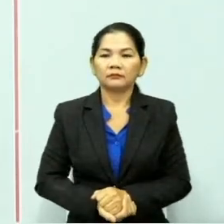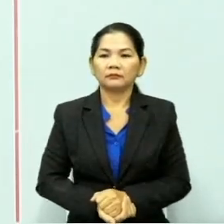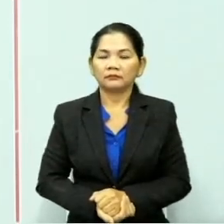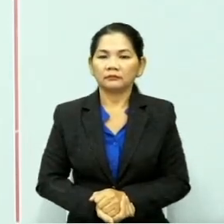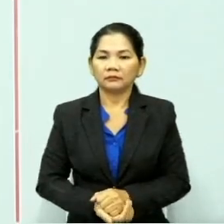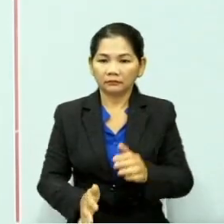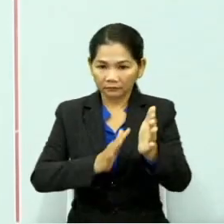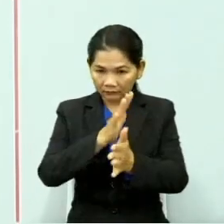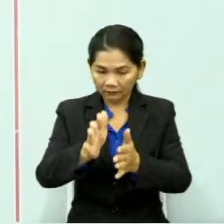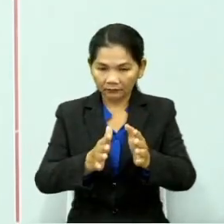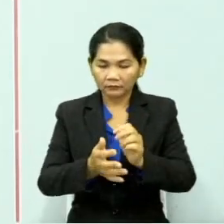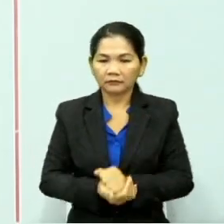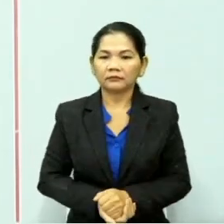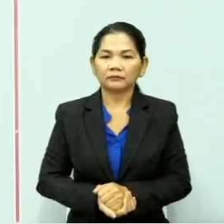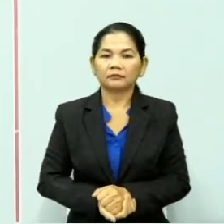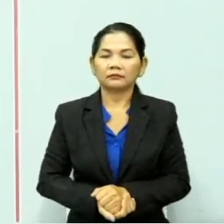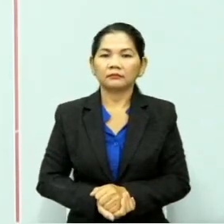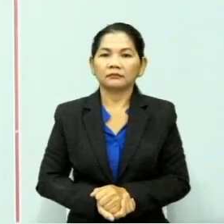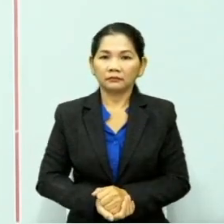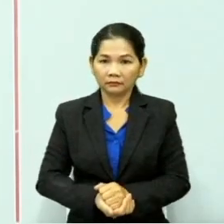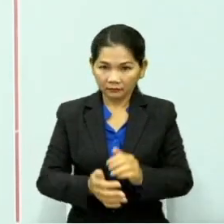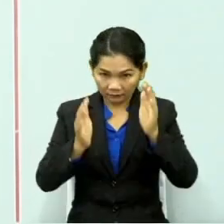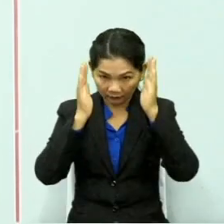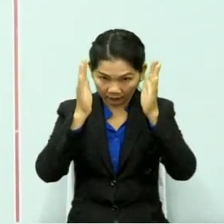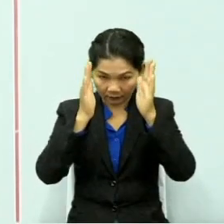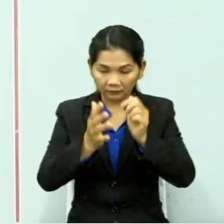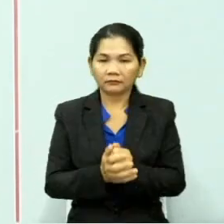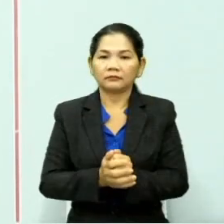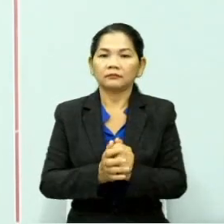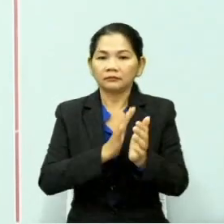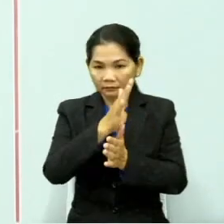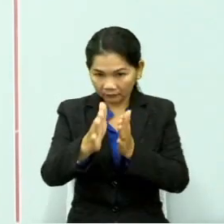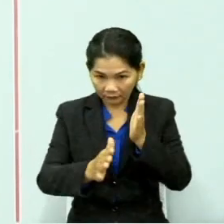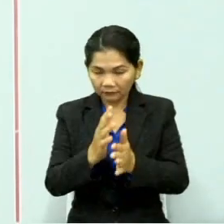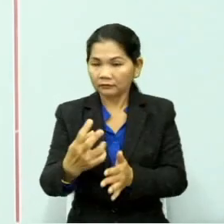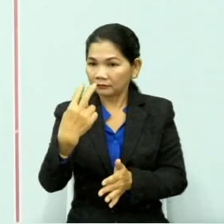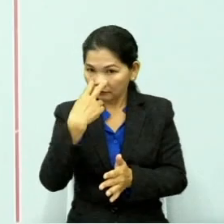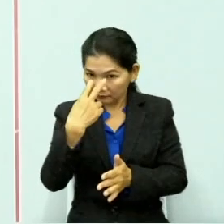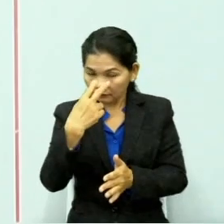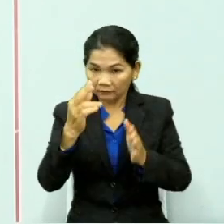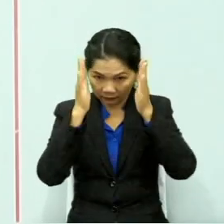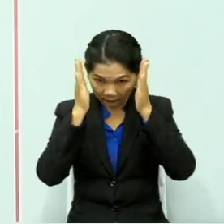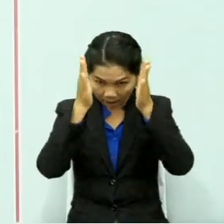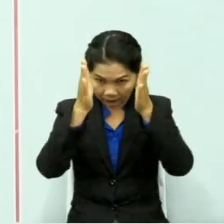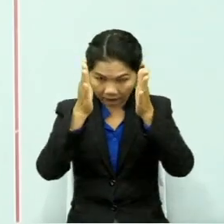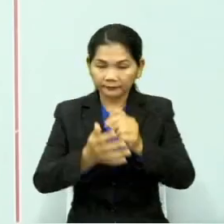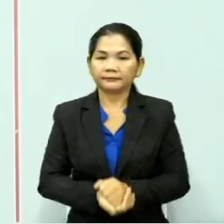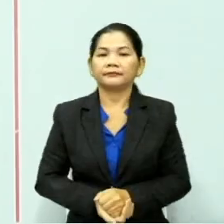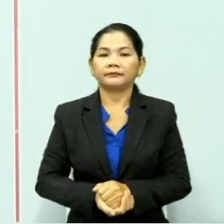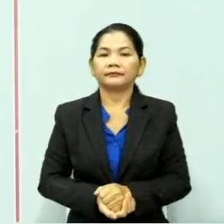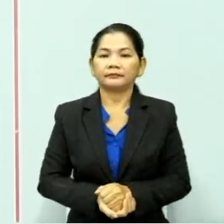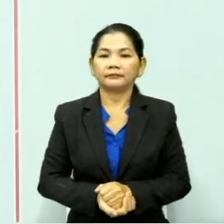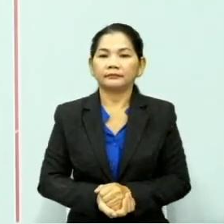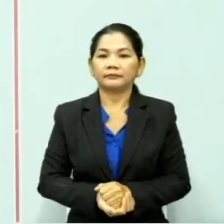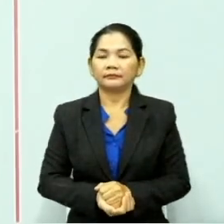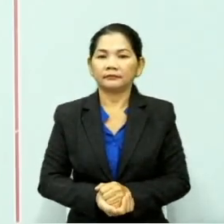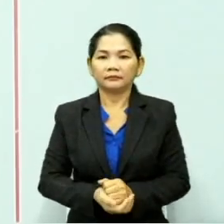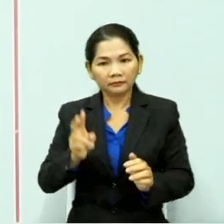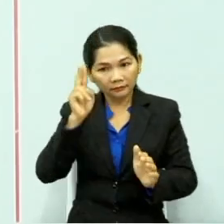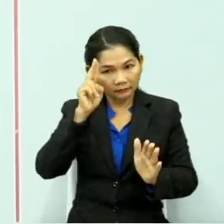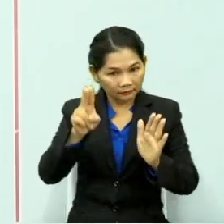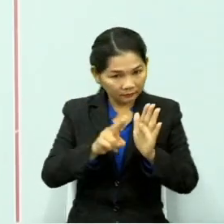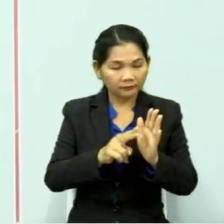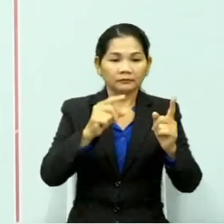cha chăng con prong cha prong priep cha sắt đạp cha sắt đạp này kêu đói vô chặt tục đạn là con, hai con sầm qua mưa bị